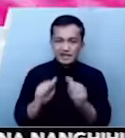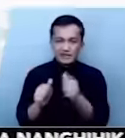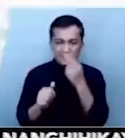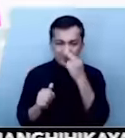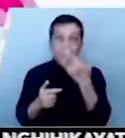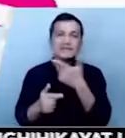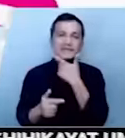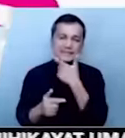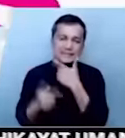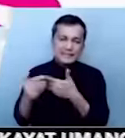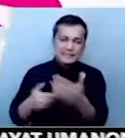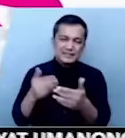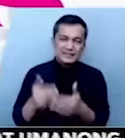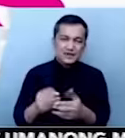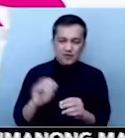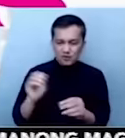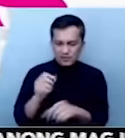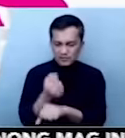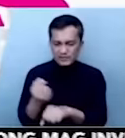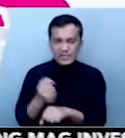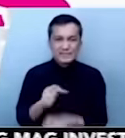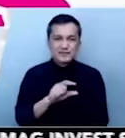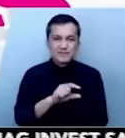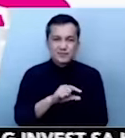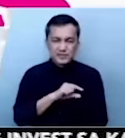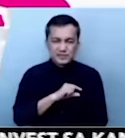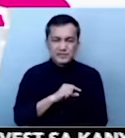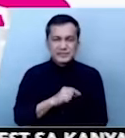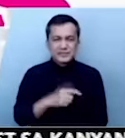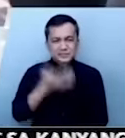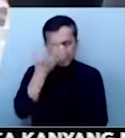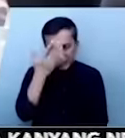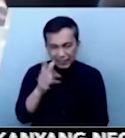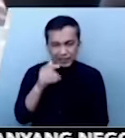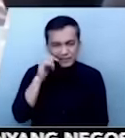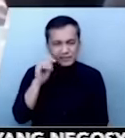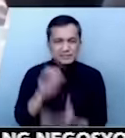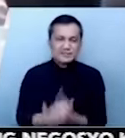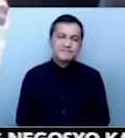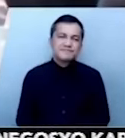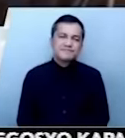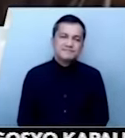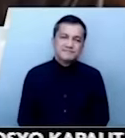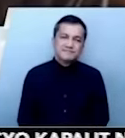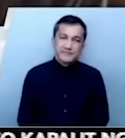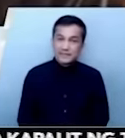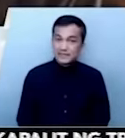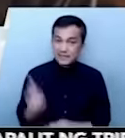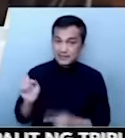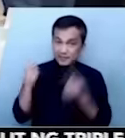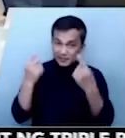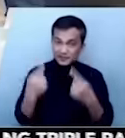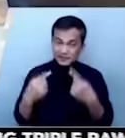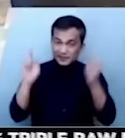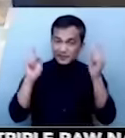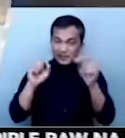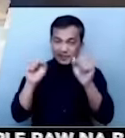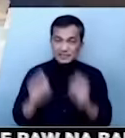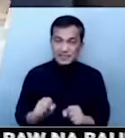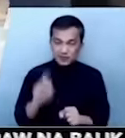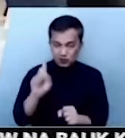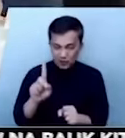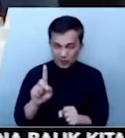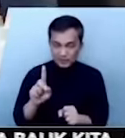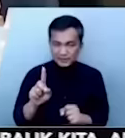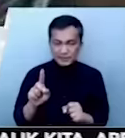na Walang Matigas na Police sa Matinik na Misis. Dahil sa tagumpay ng season 1, naging